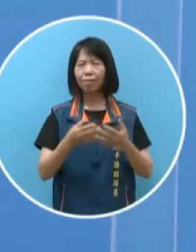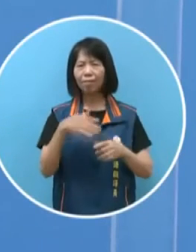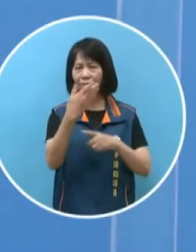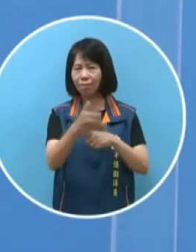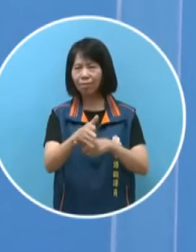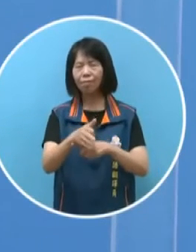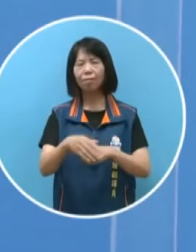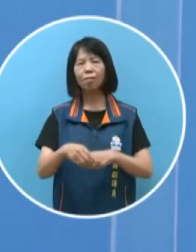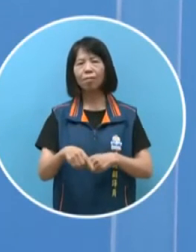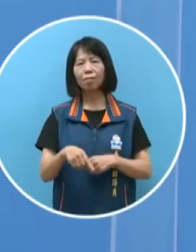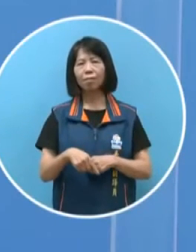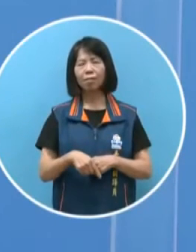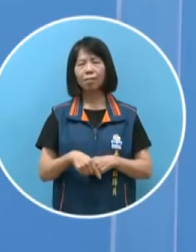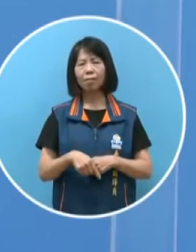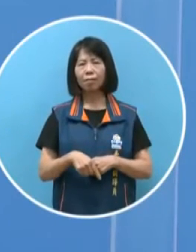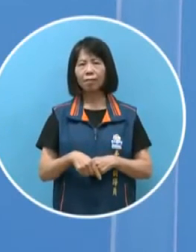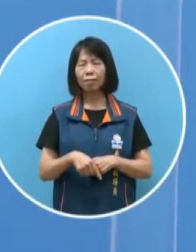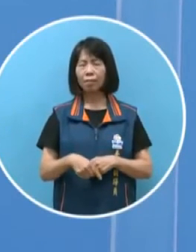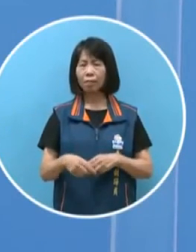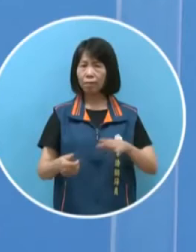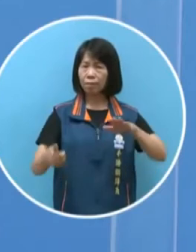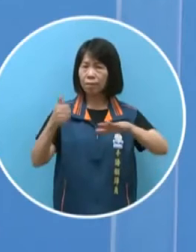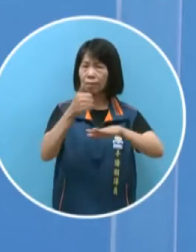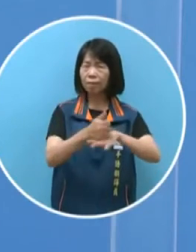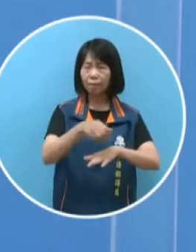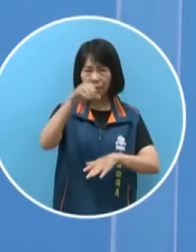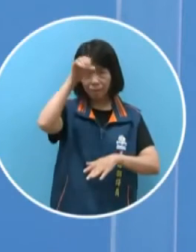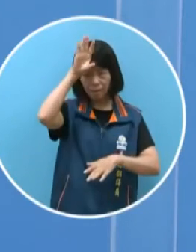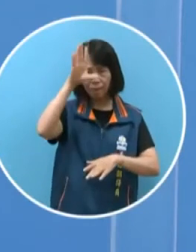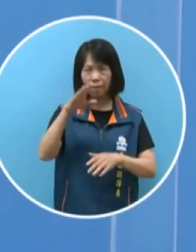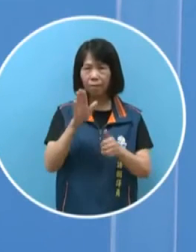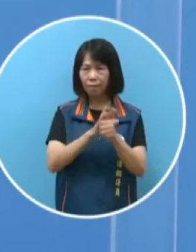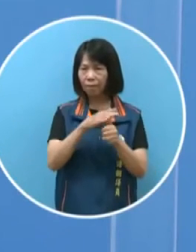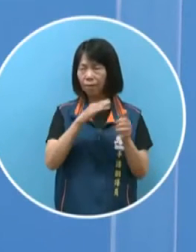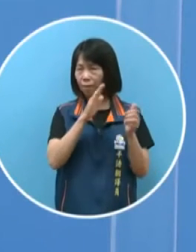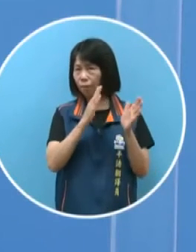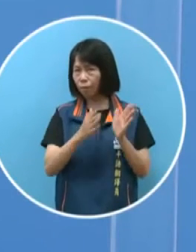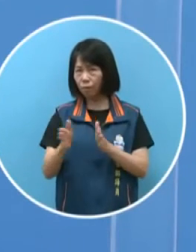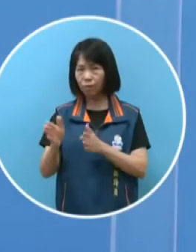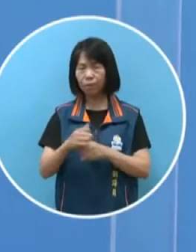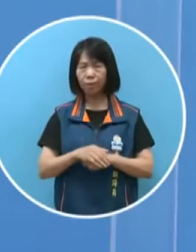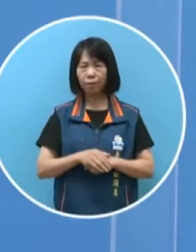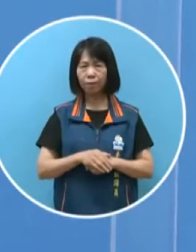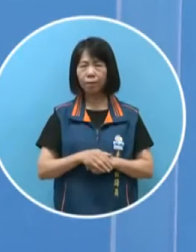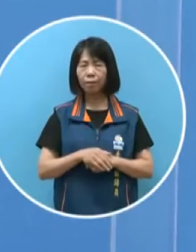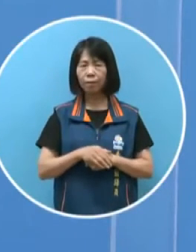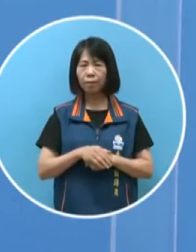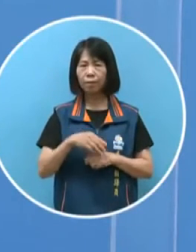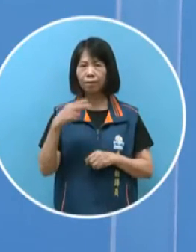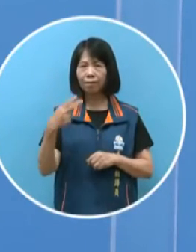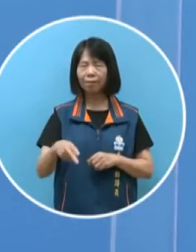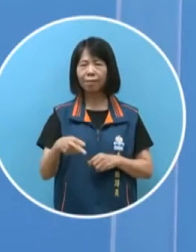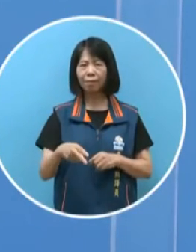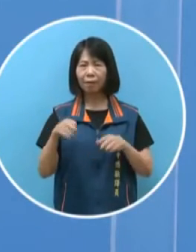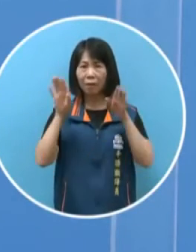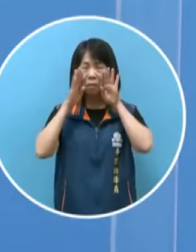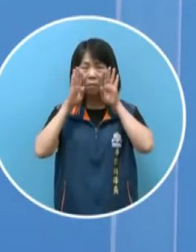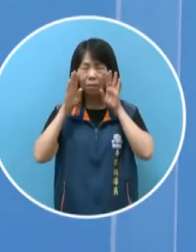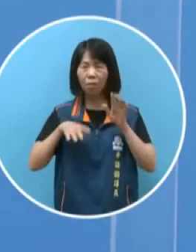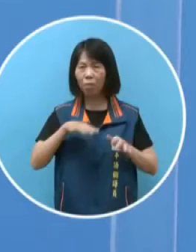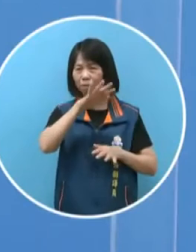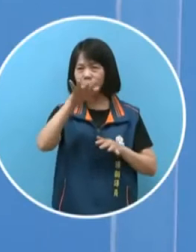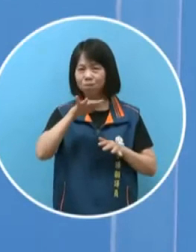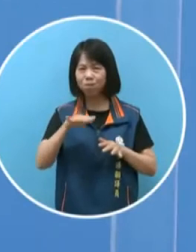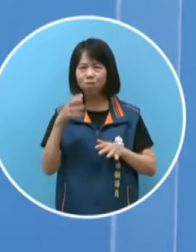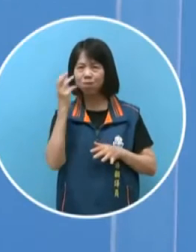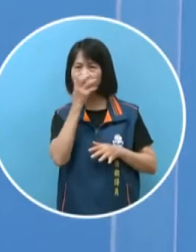事情，作为一个执政党的党主席特助，还有心情在脸书上面发表